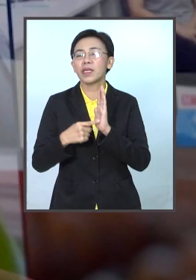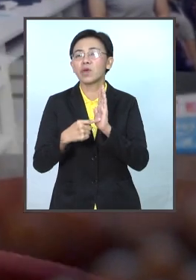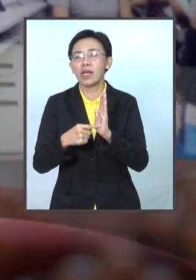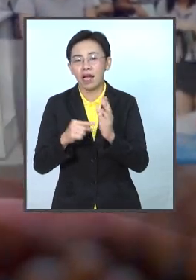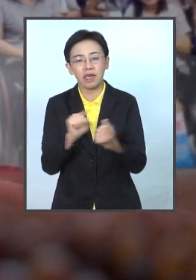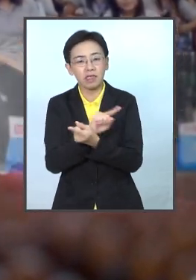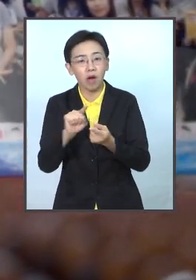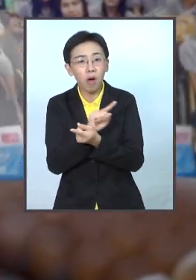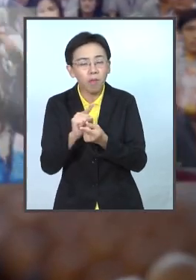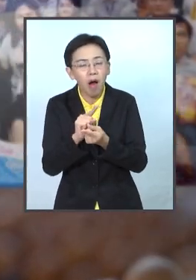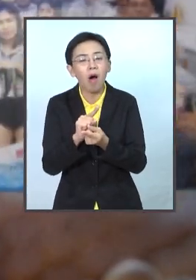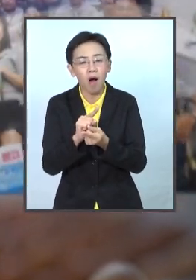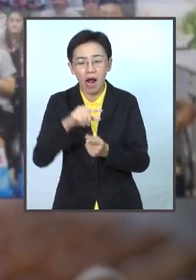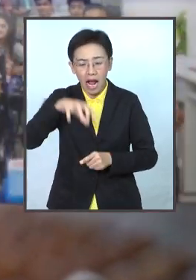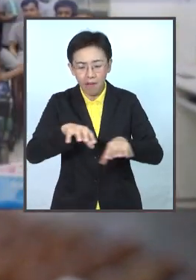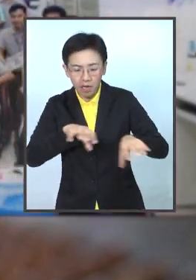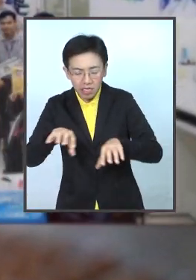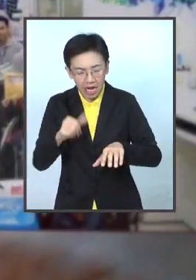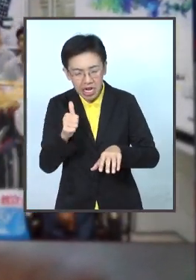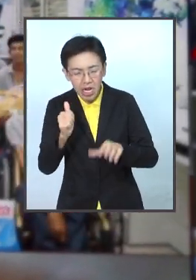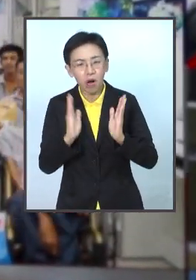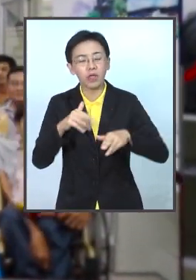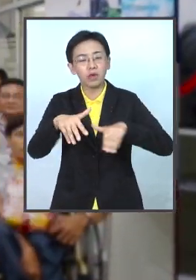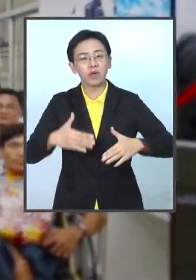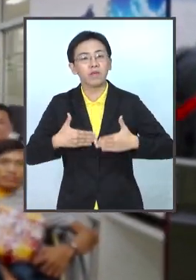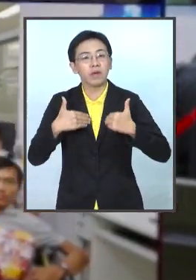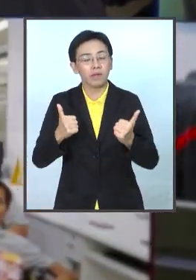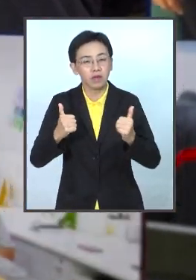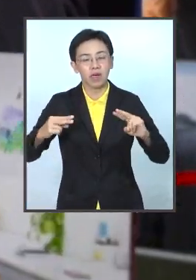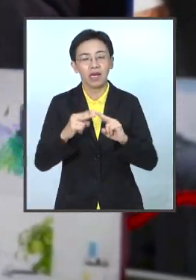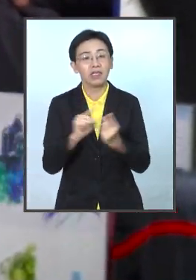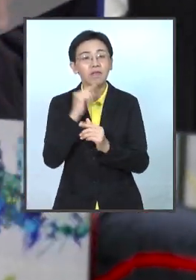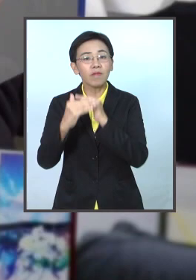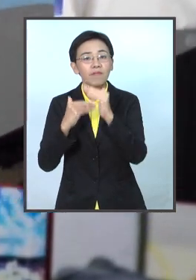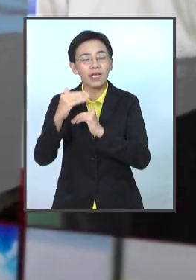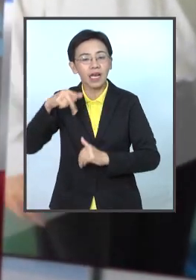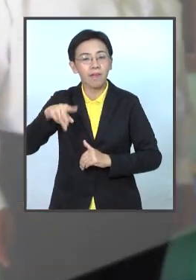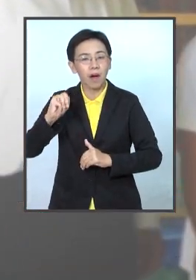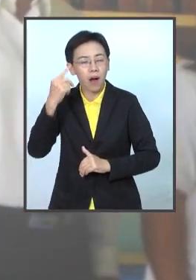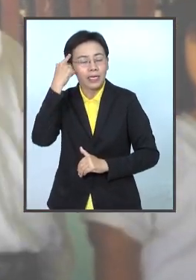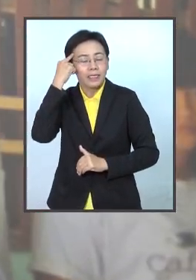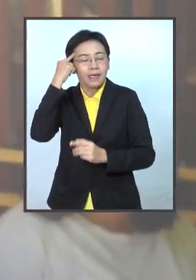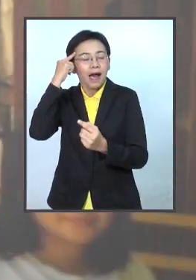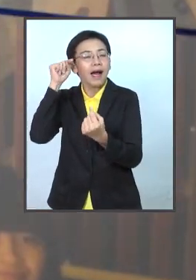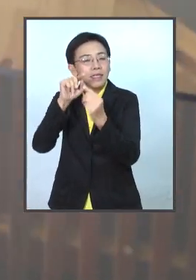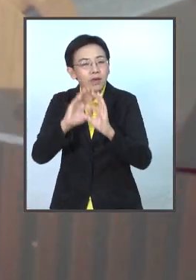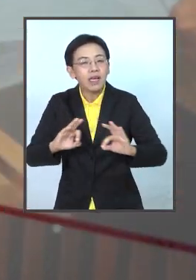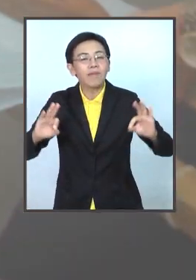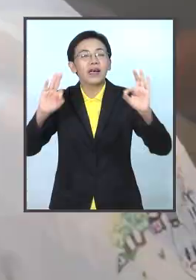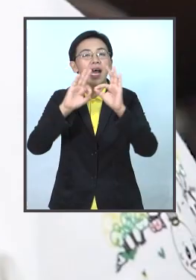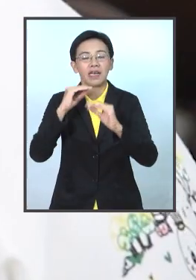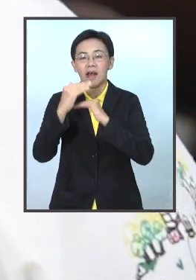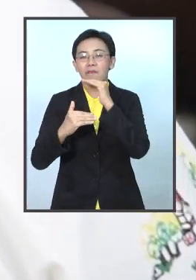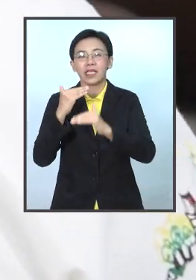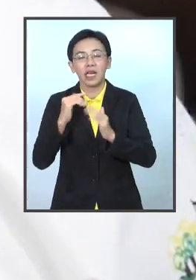มหรือเมืองสร้างสุขภายใต้กระทรวงการพัฒนาสังคมและความมั่นคงของมนุษย์จึงเห็นความสำคัญของการพัฒนา